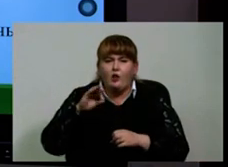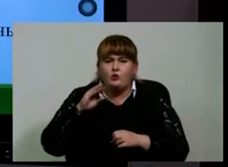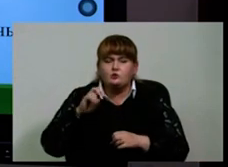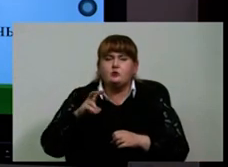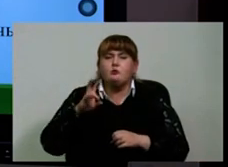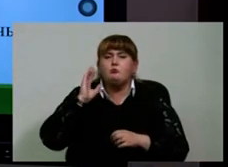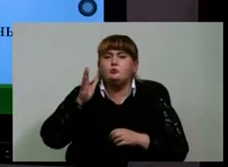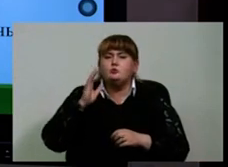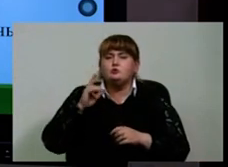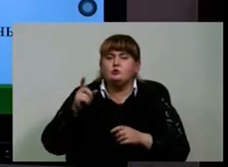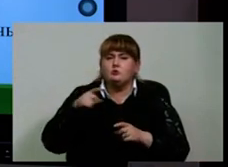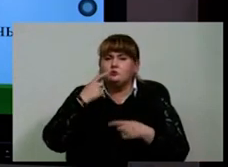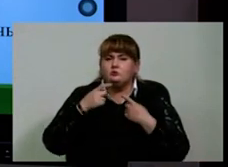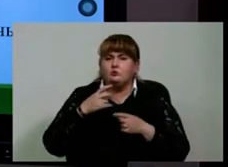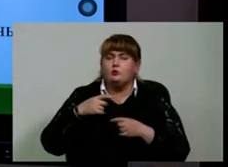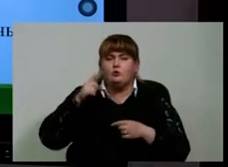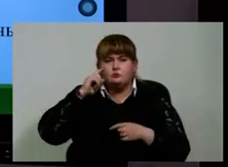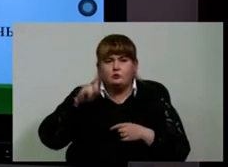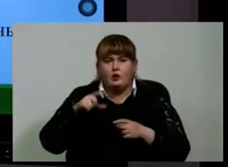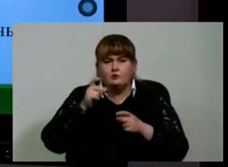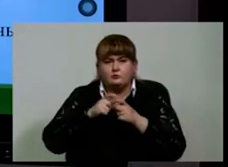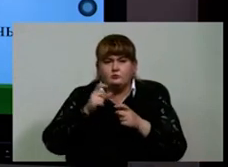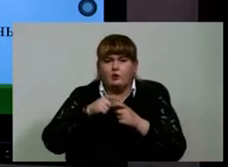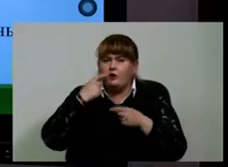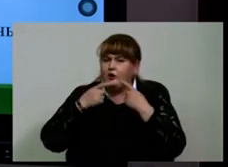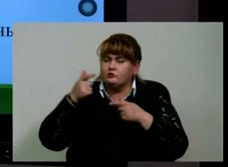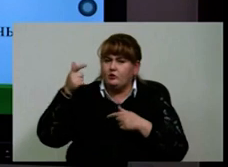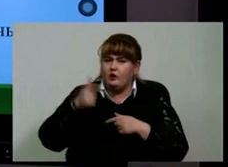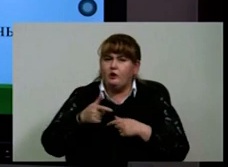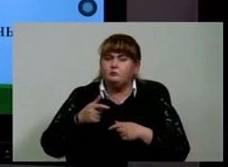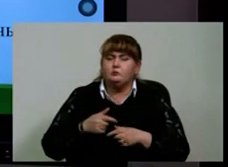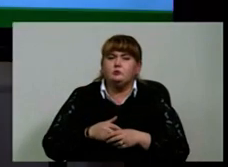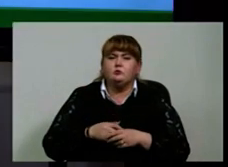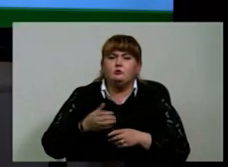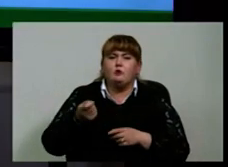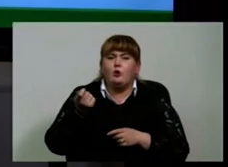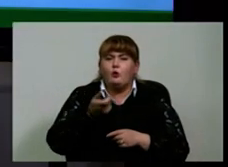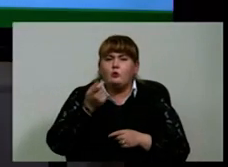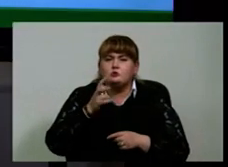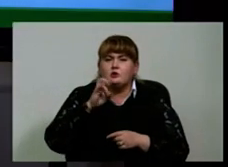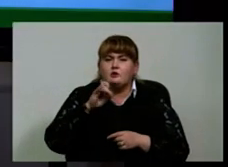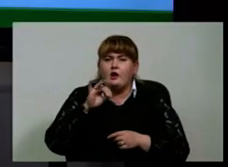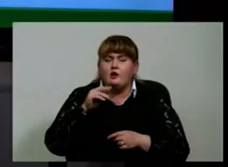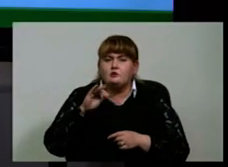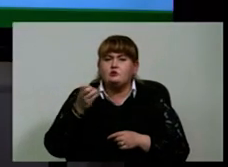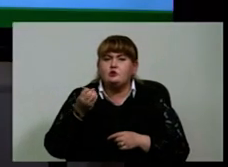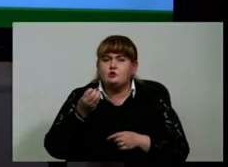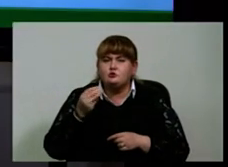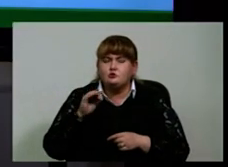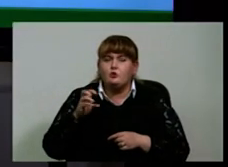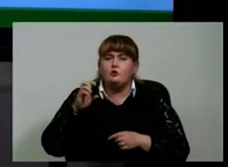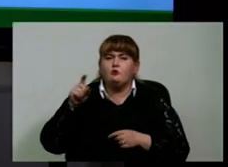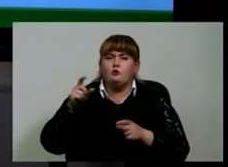воплощение будущего, обладает нужными знаниями. Речь его грамотна. Крошечное наречие «еще» в его